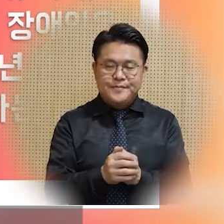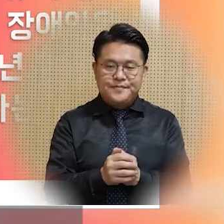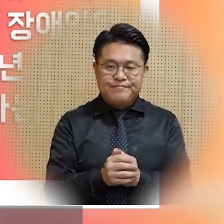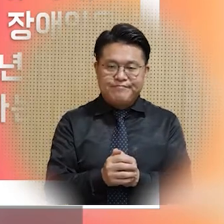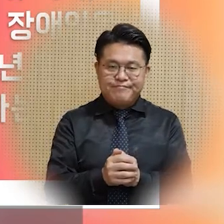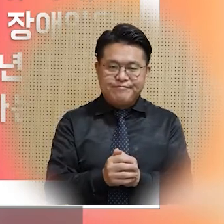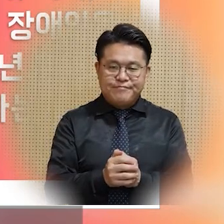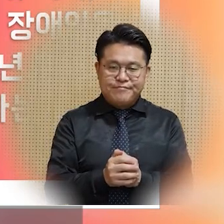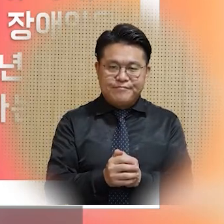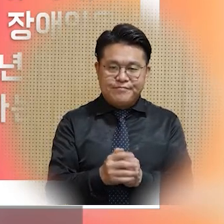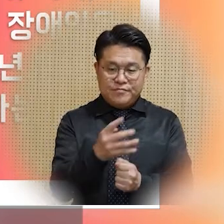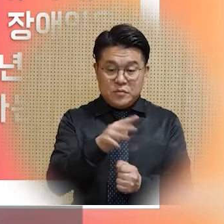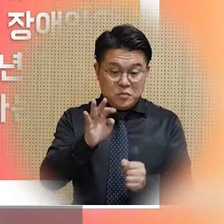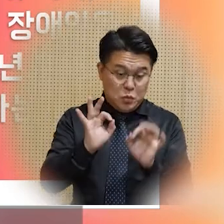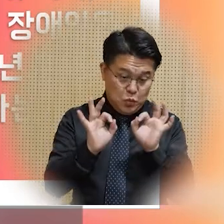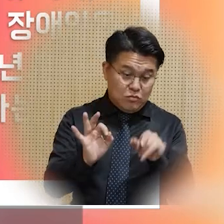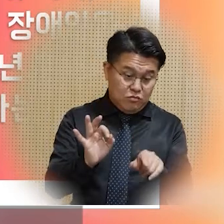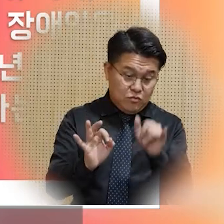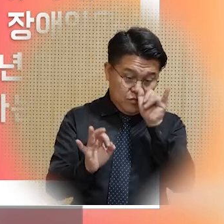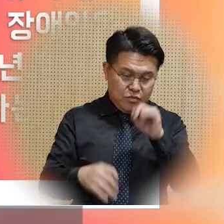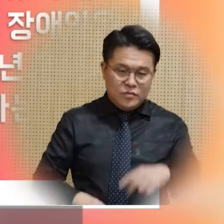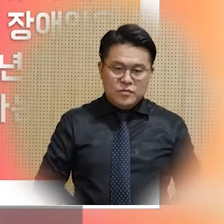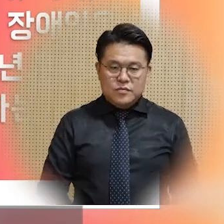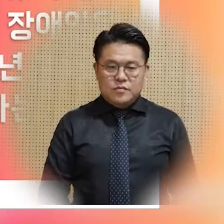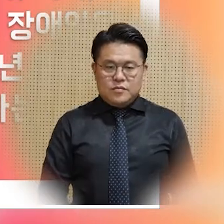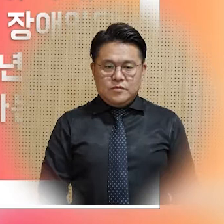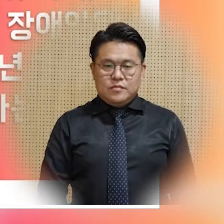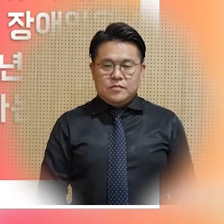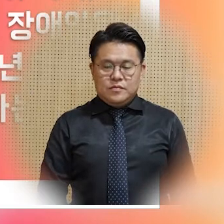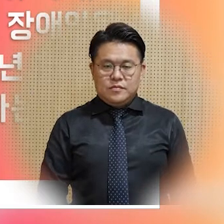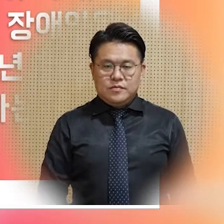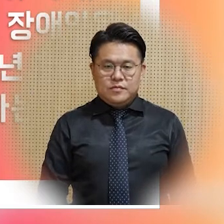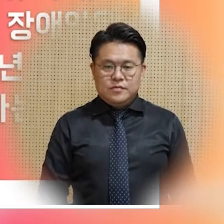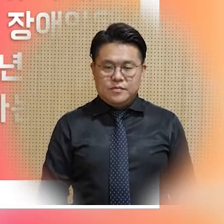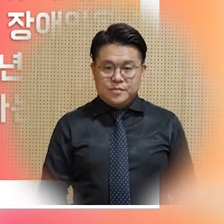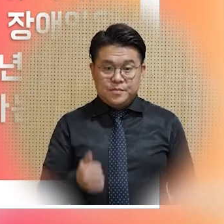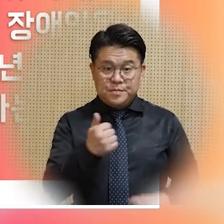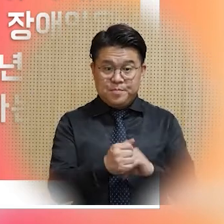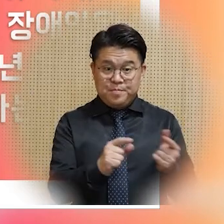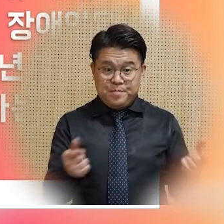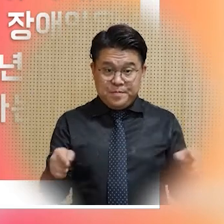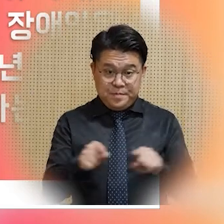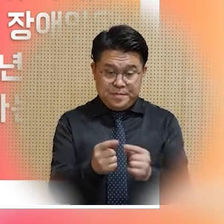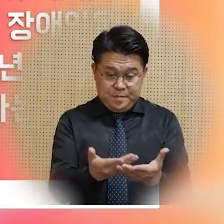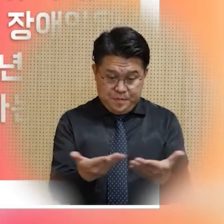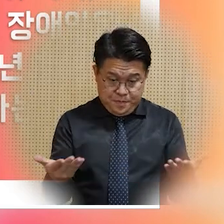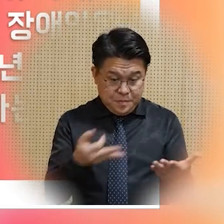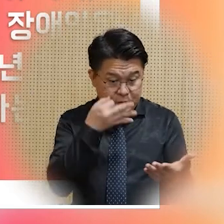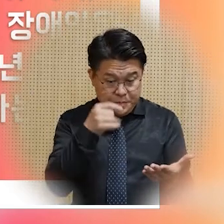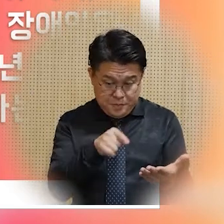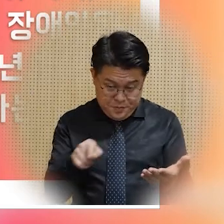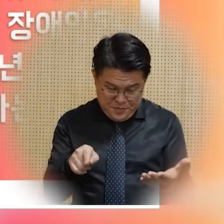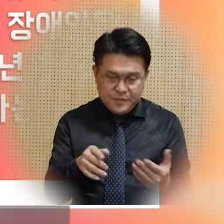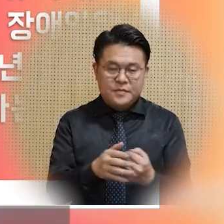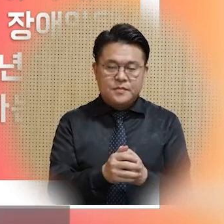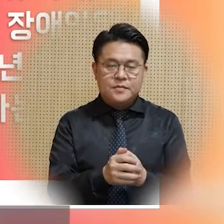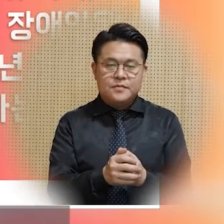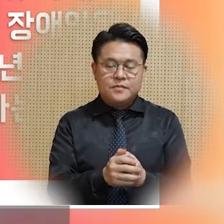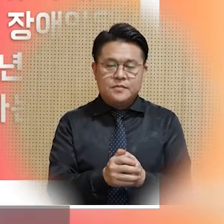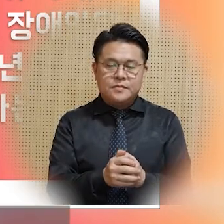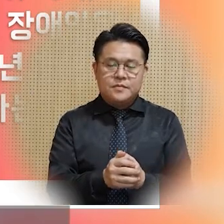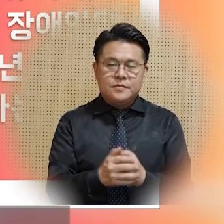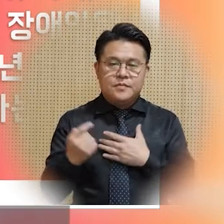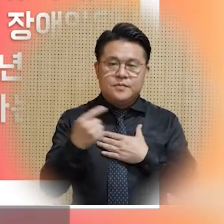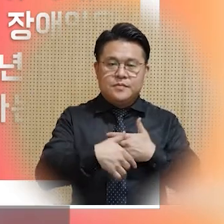되는 경우가 있다는 걸로 이제 조사가 되어 있습니다. 자, 그런 결과들을 이제 같이 한번 좀 살펴보면요.